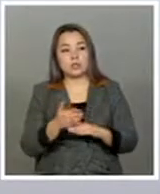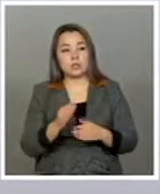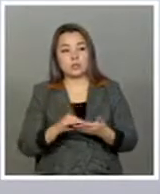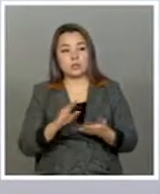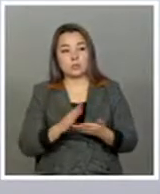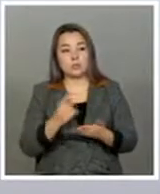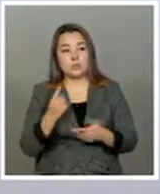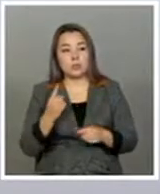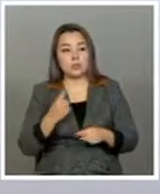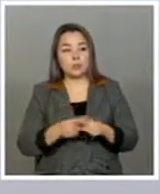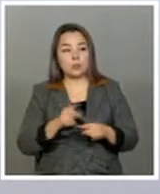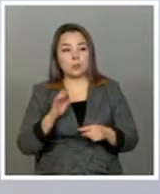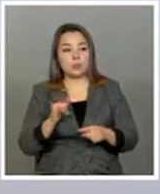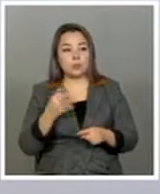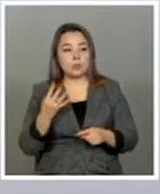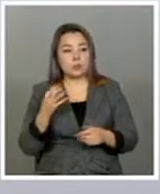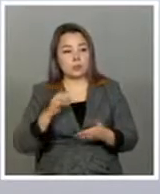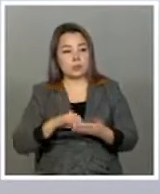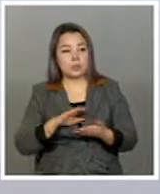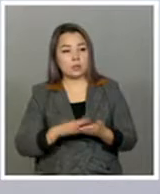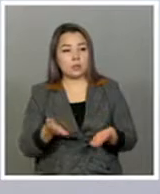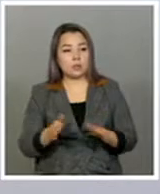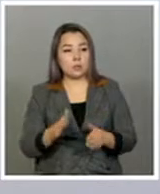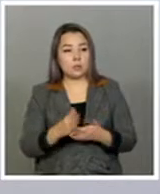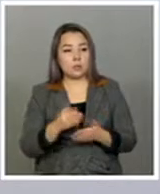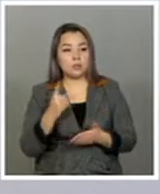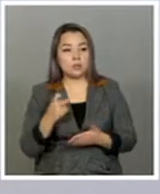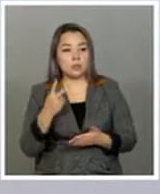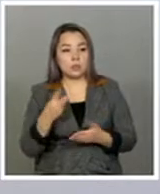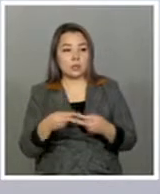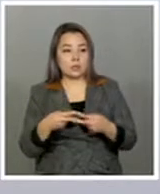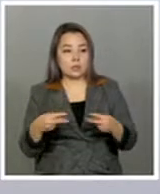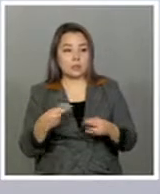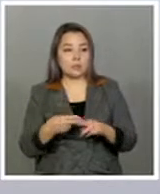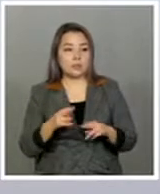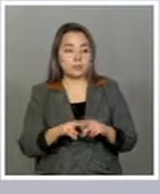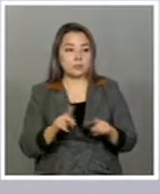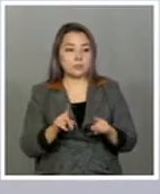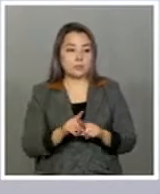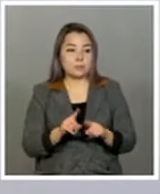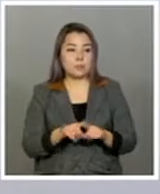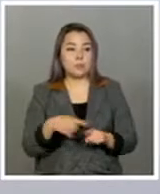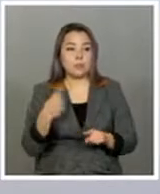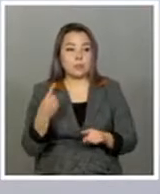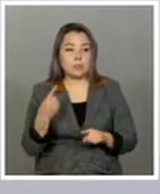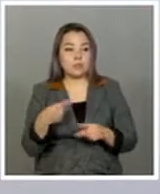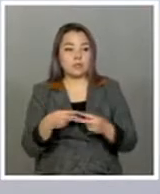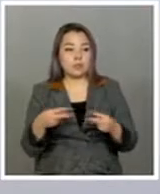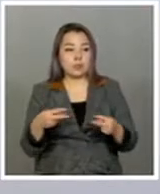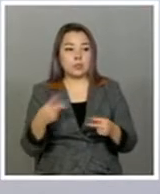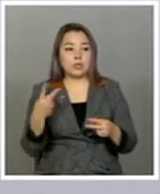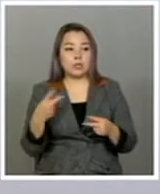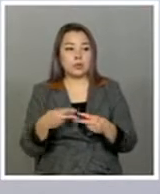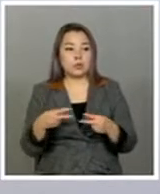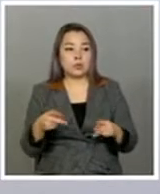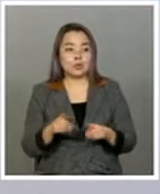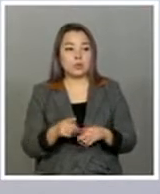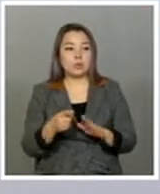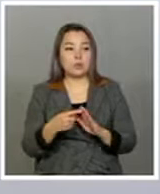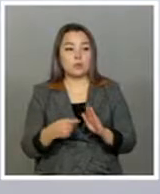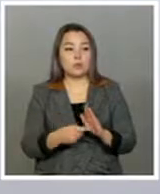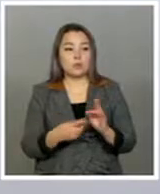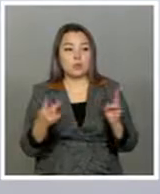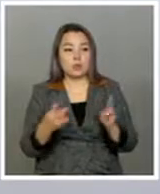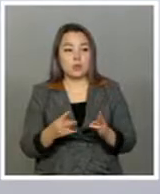1 қосылған Q-дің 4 дәрежесі қалды, тең 102-ге. Енді бірінші теңдеуді екінші теңдеуге бөлеміз.